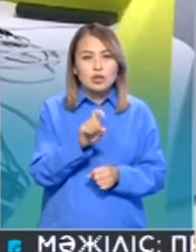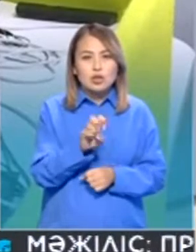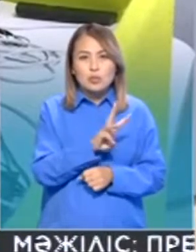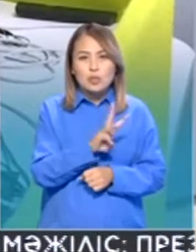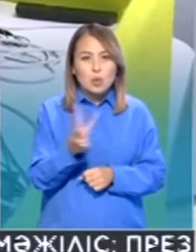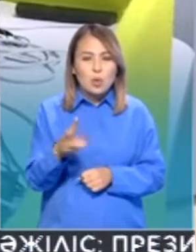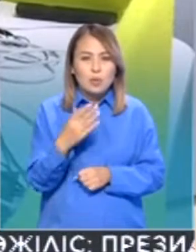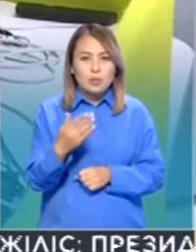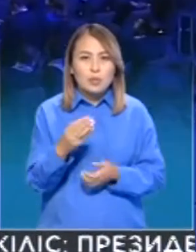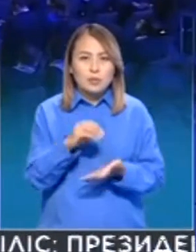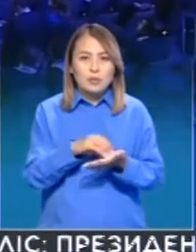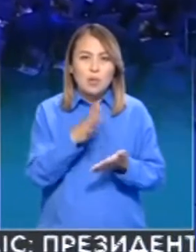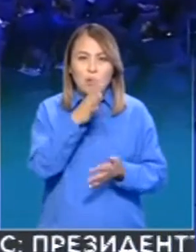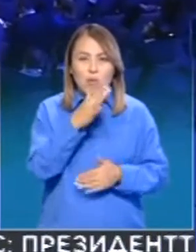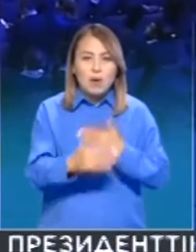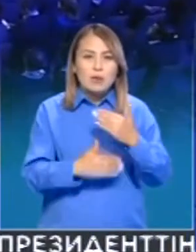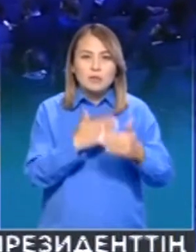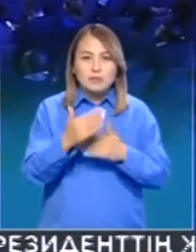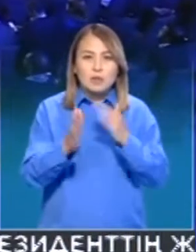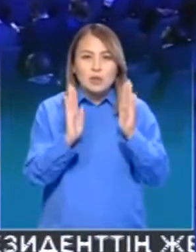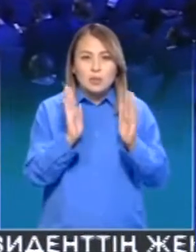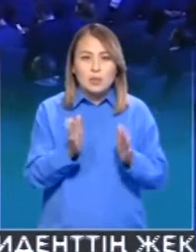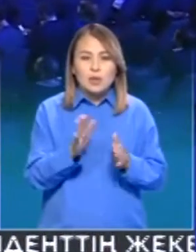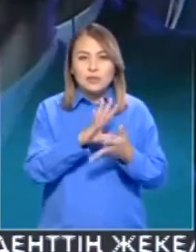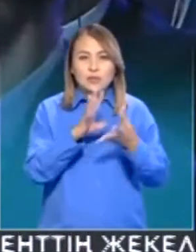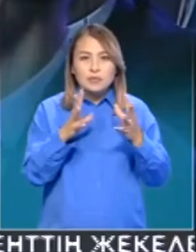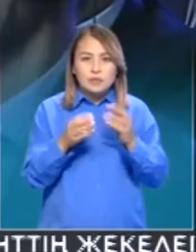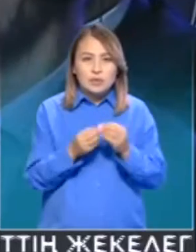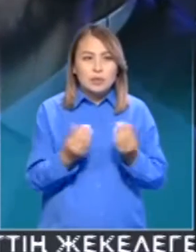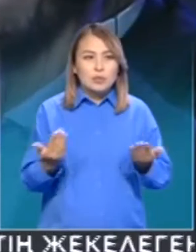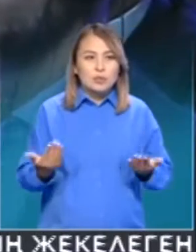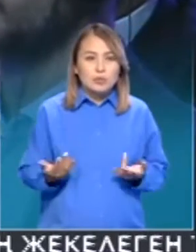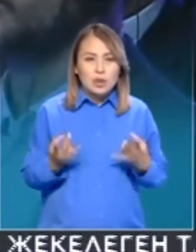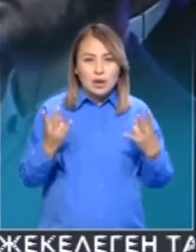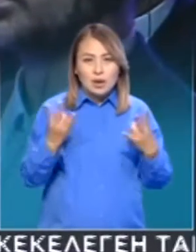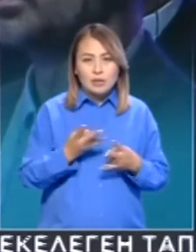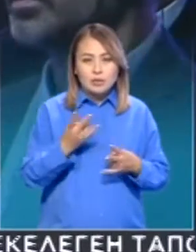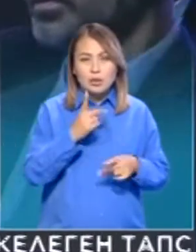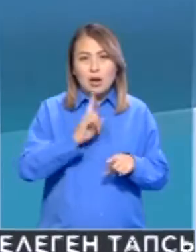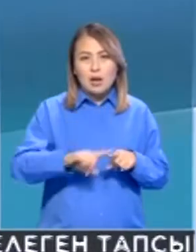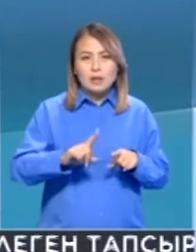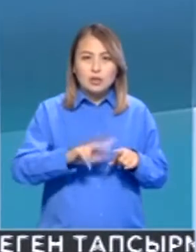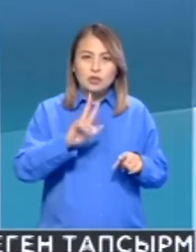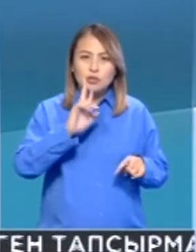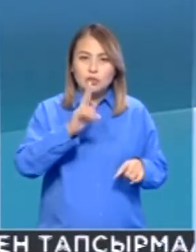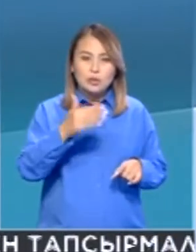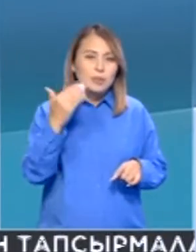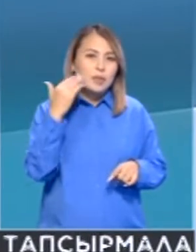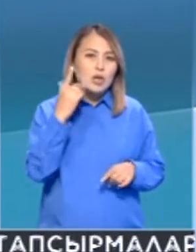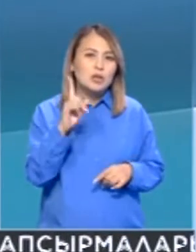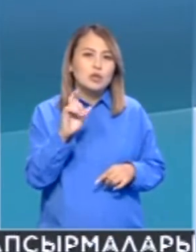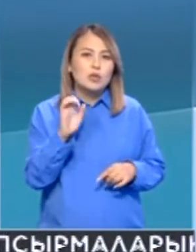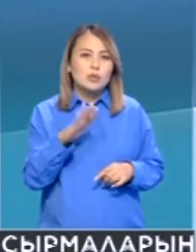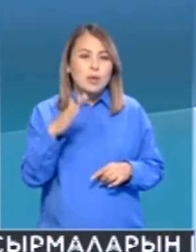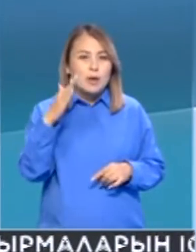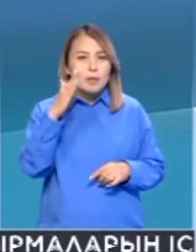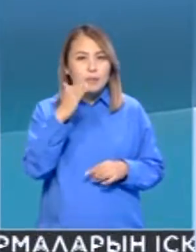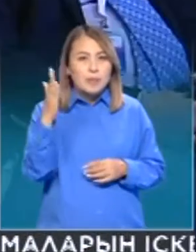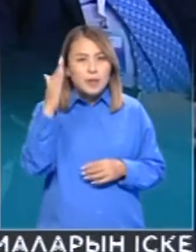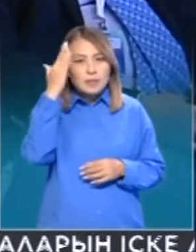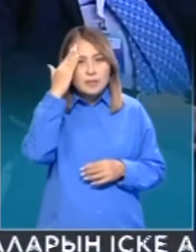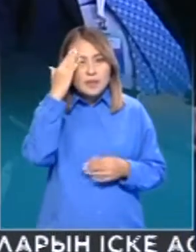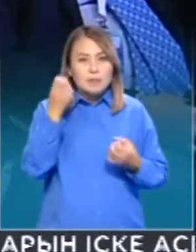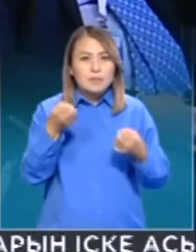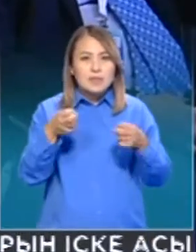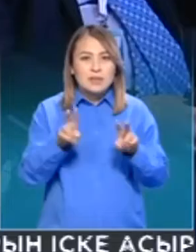жетті. Бұл цифр уақыт өткен сайын өсе береді. Сын қатерге қамданыс қажет. Сол себептен алдағы 3 жылда кемі 100 мың жоғары білікті маман даярлау